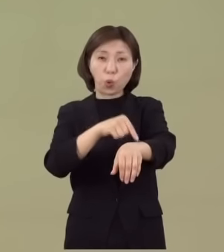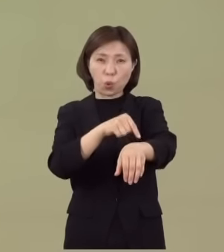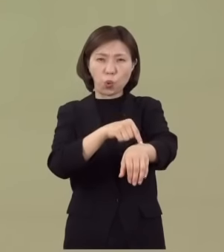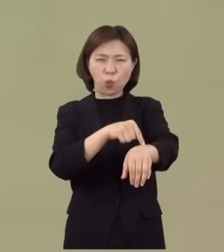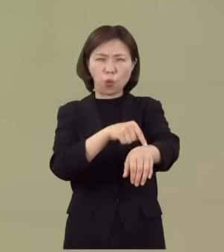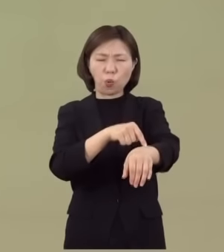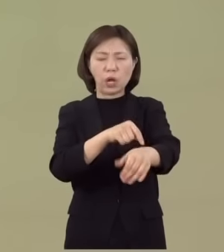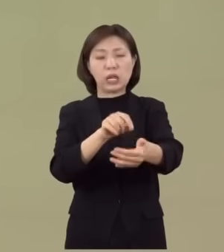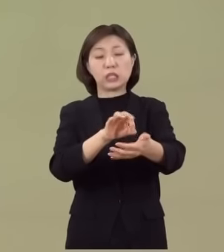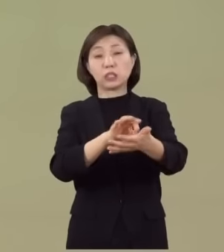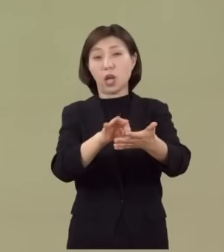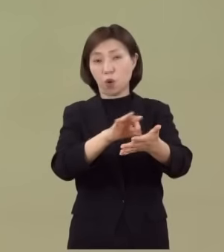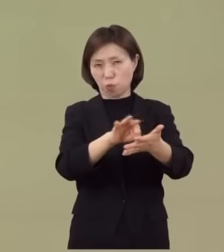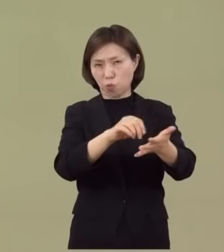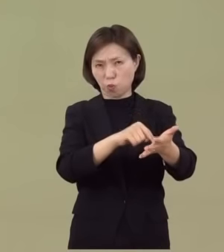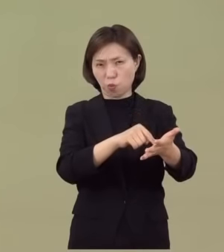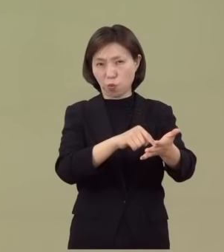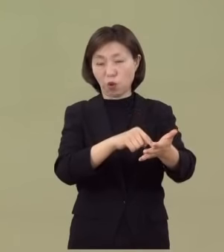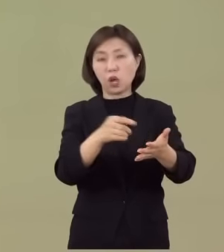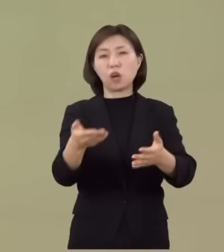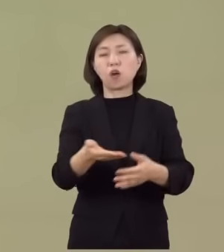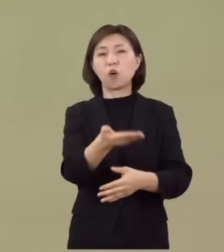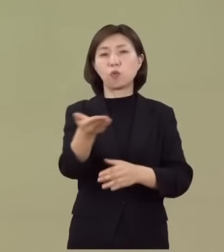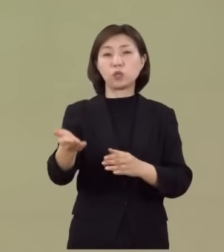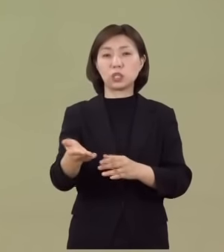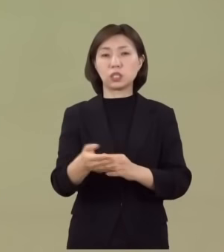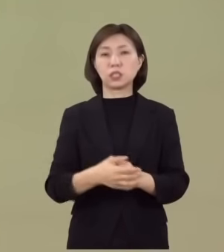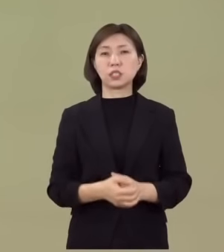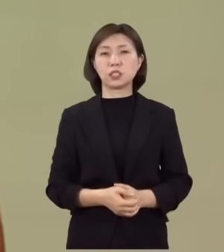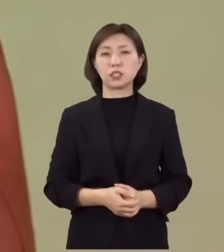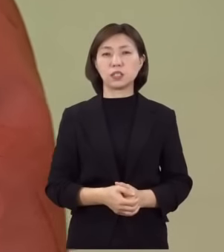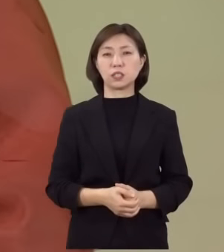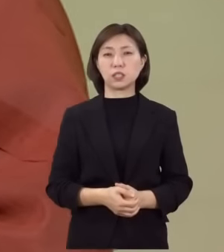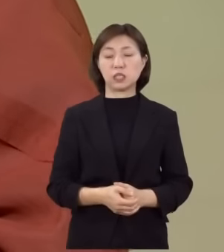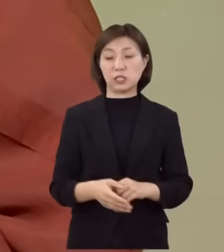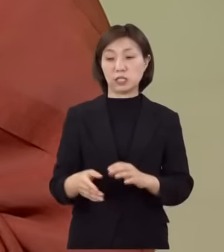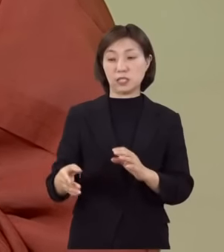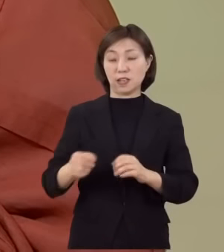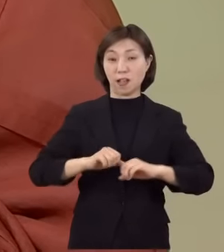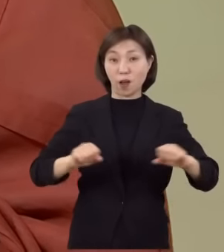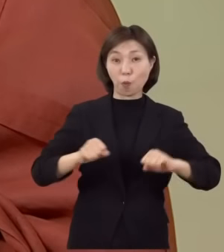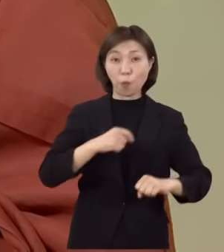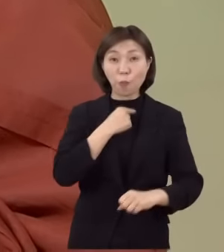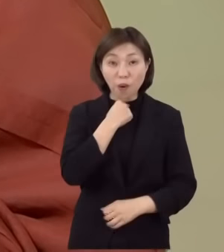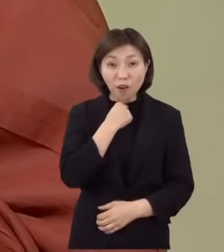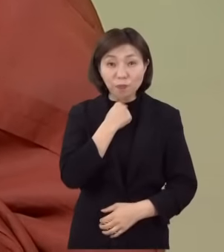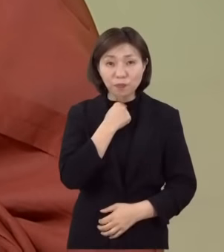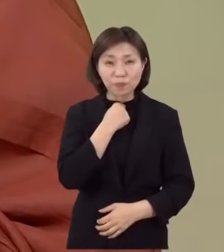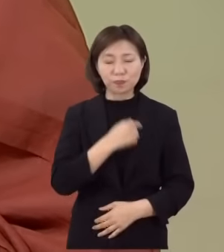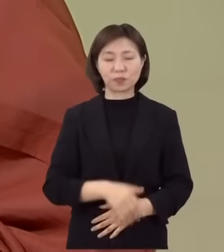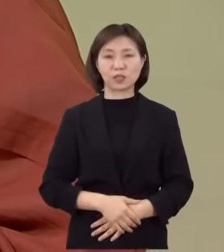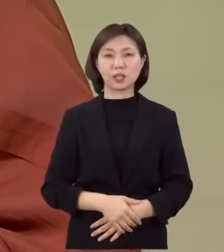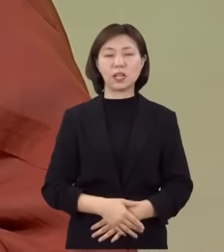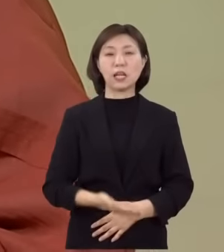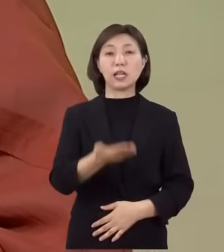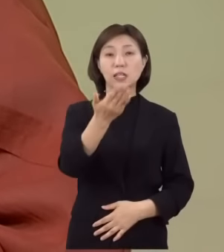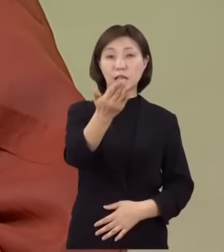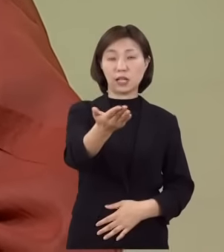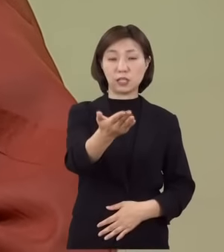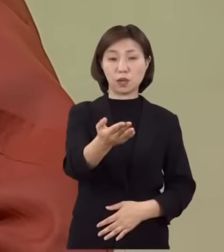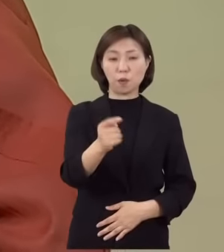침과 뜸을 쓰는 것으로 업을 삼으려면 그러니까 상대방에게 당신의 의수를